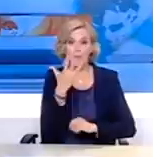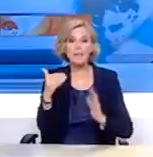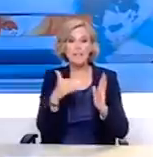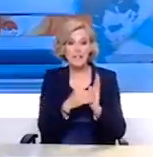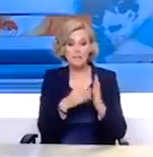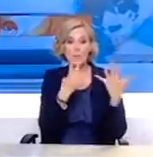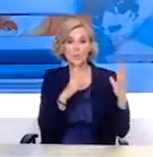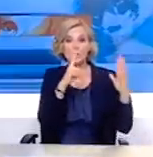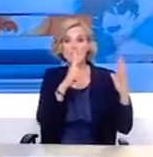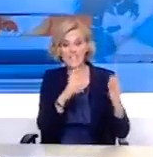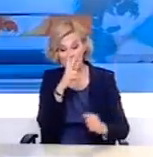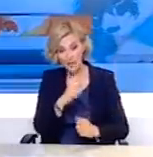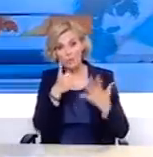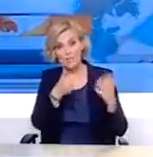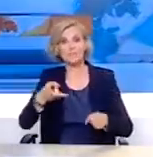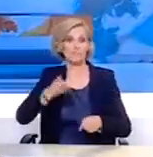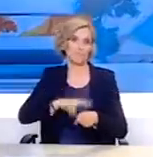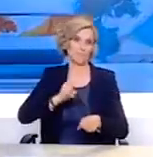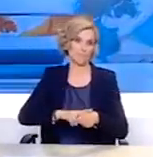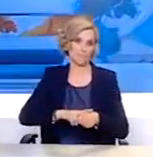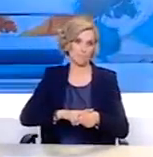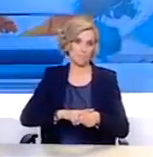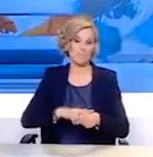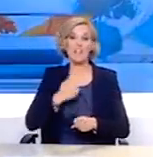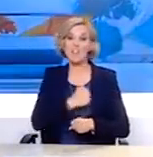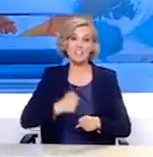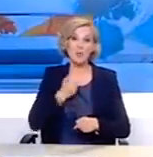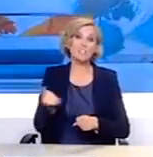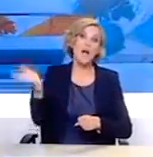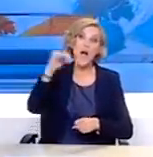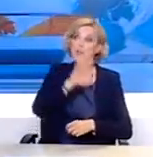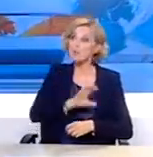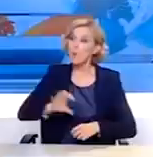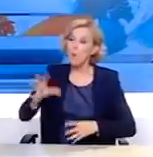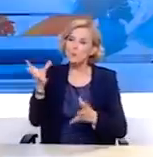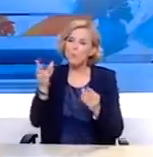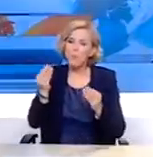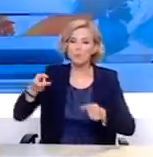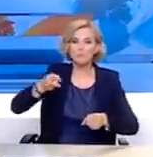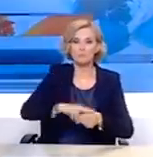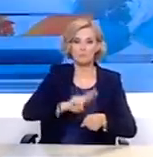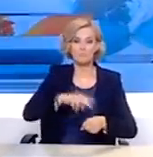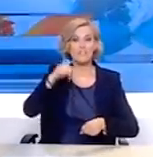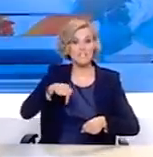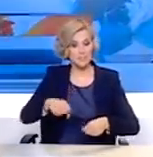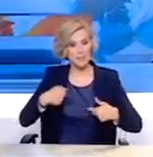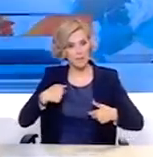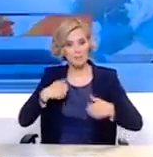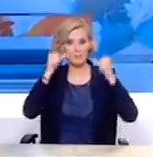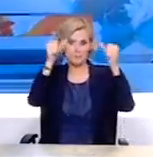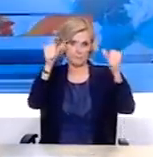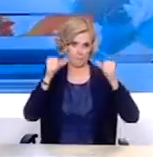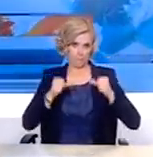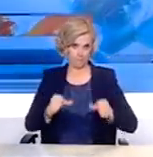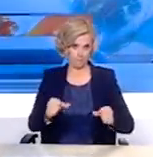55.826 θάνατοι. Προηγμένες χώρες καταγράφουν χιλιάδες νεκρούς. Σήμερα ανακοινώνουμε 52 νέα κρούσματα